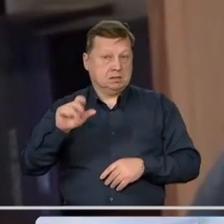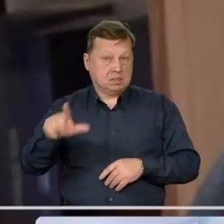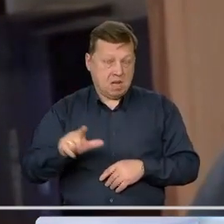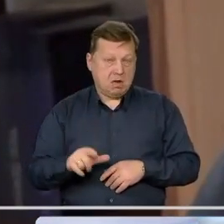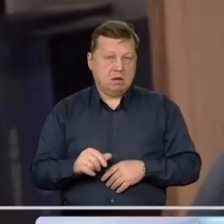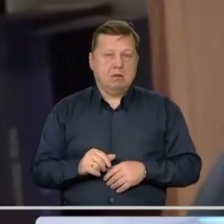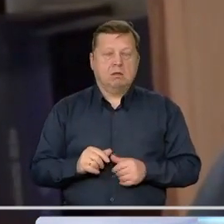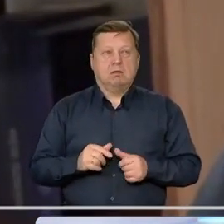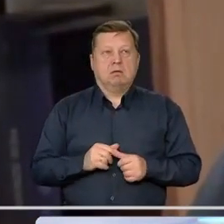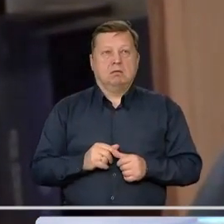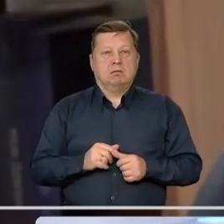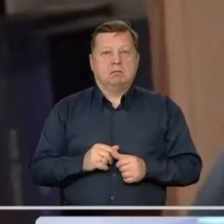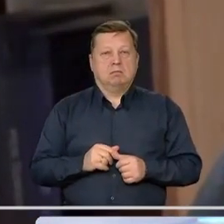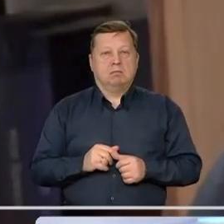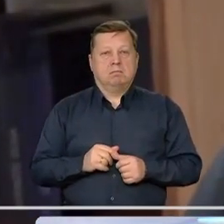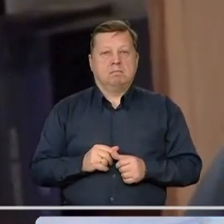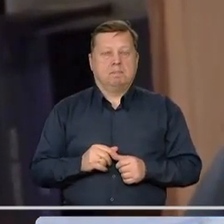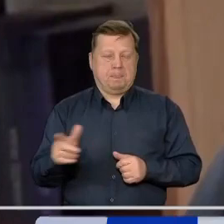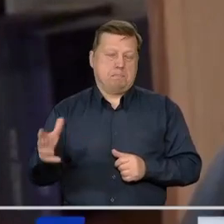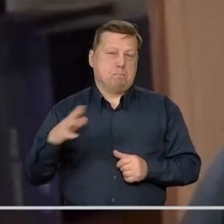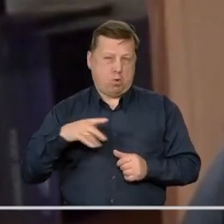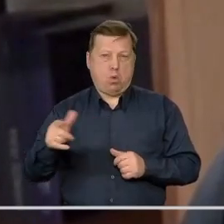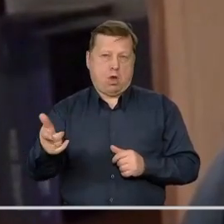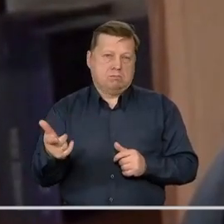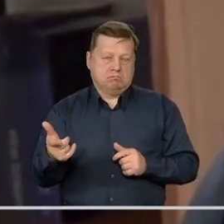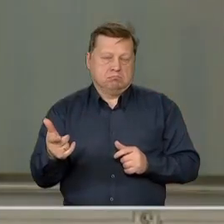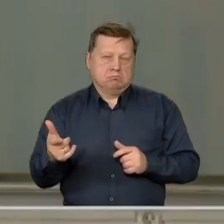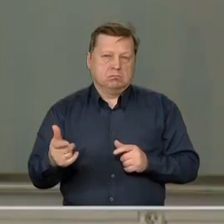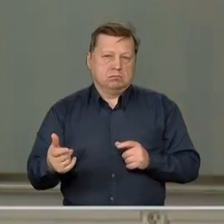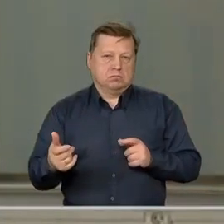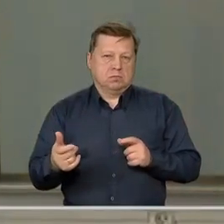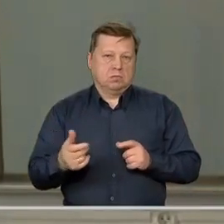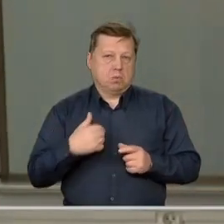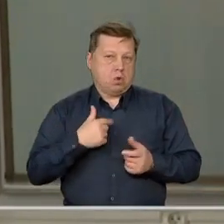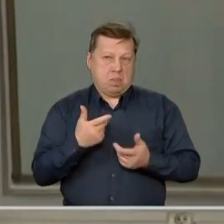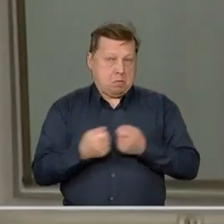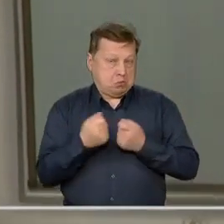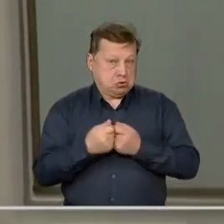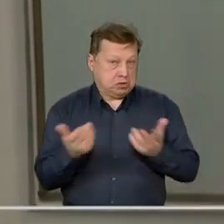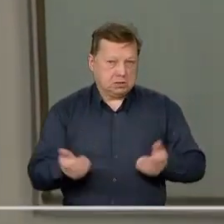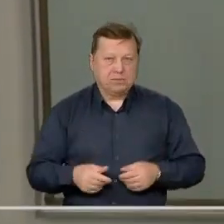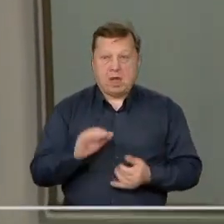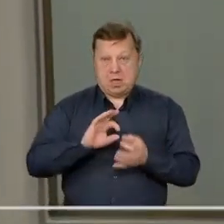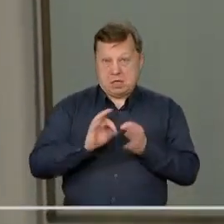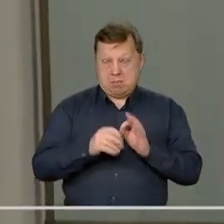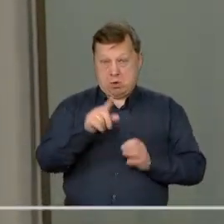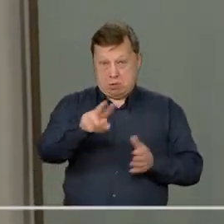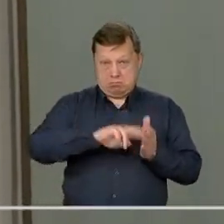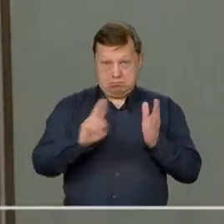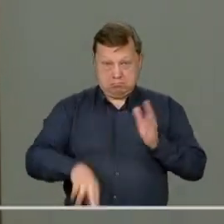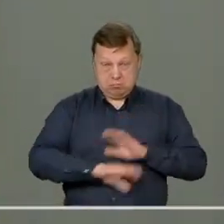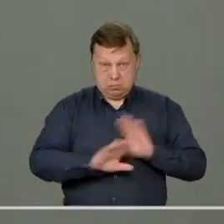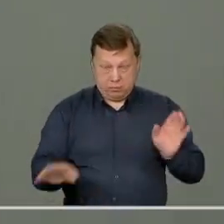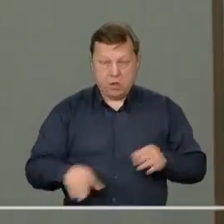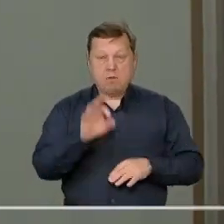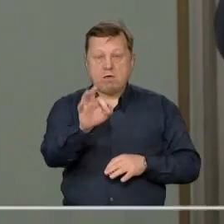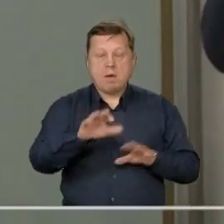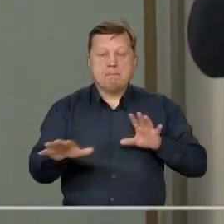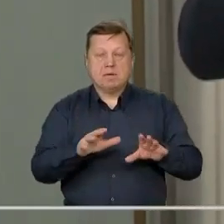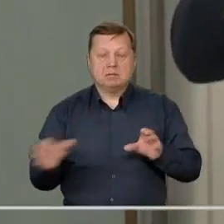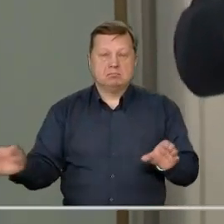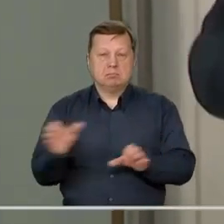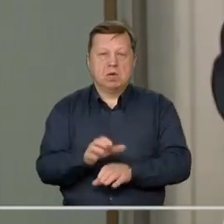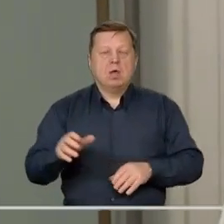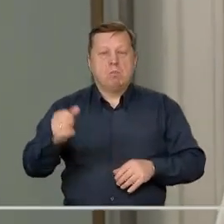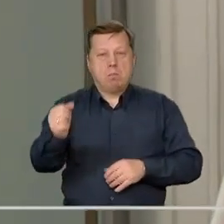był po drugiej stronie barykady. Gdyby Łukasz Mejza zrezygnował z mandatu poselskiego, jego miejsce zająłby